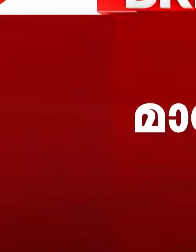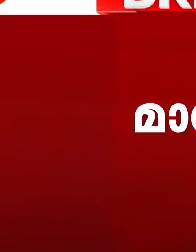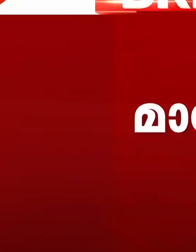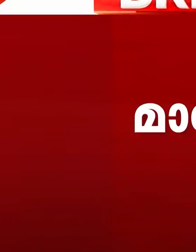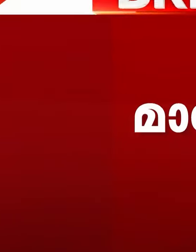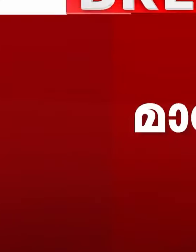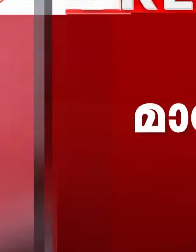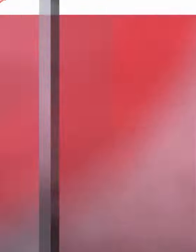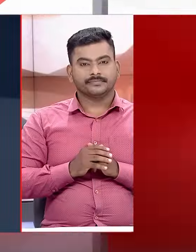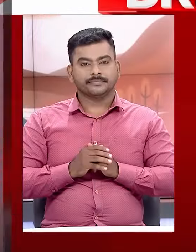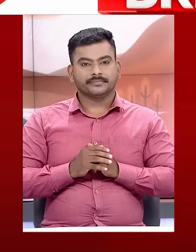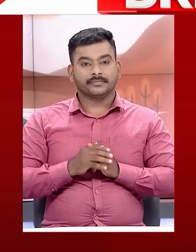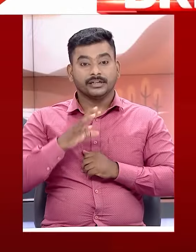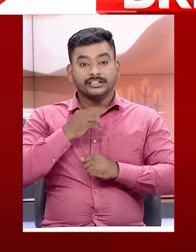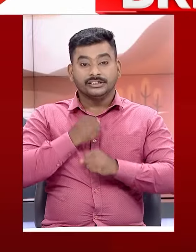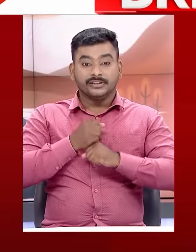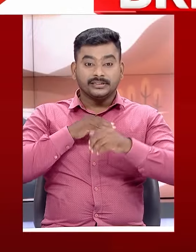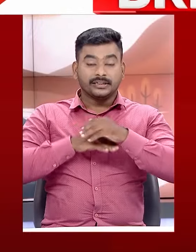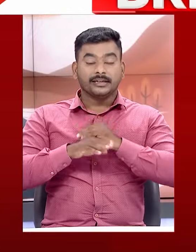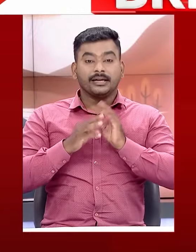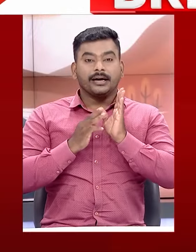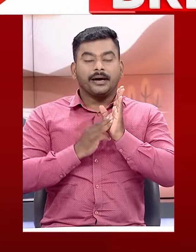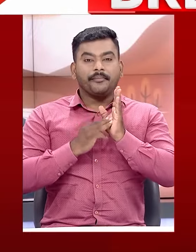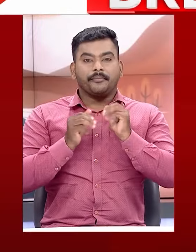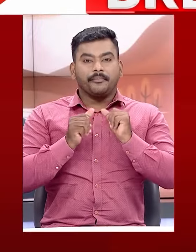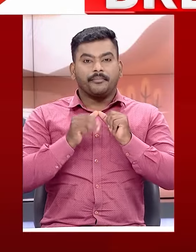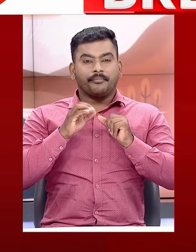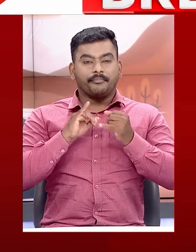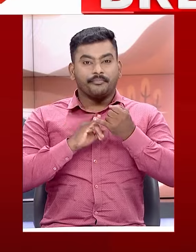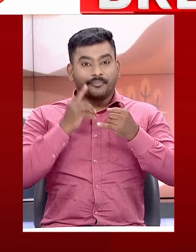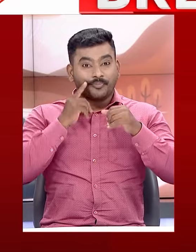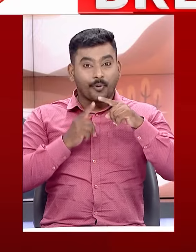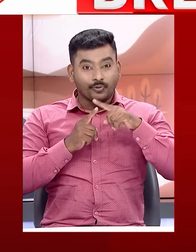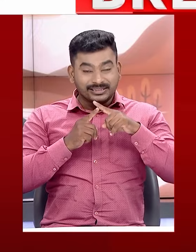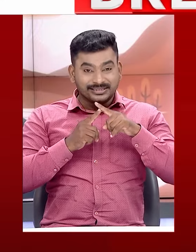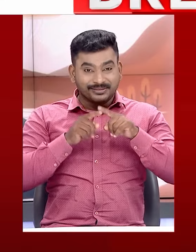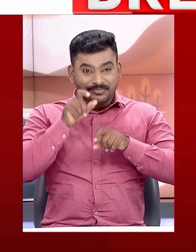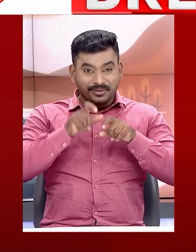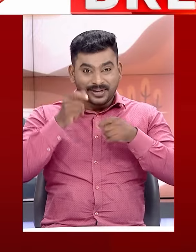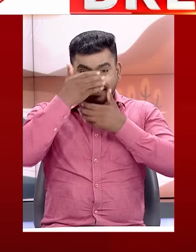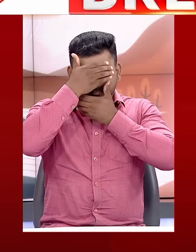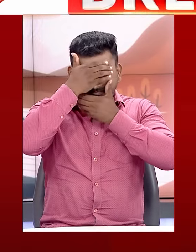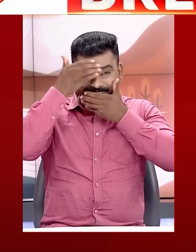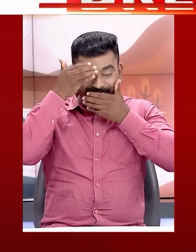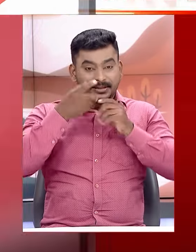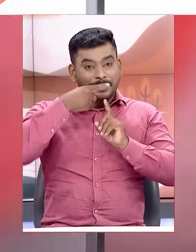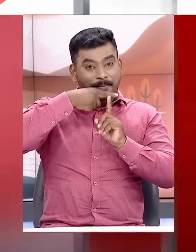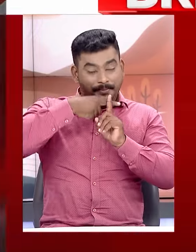കണ്ടെടുത്തിട്ടുണ്ട്. ബസന്ത് വിവരങ്ങളുമായിട്ട്, ബസന്ത്, എപ്പോഴായിരുന്നു ഏറ്റുമുട്ടൽ? ഇപ്പോഴും ഏറ്റുമുട്ടൽ തുടരുന്നുണ്ടോ?